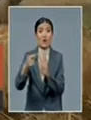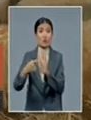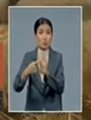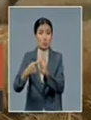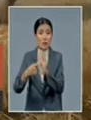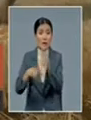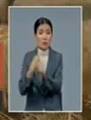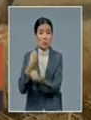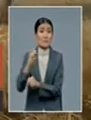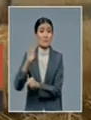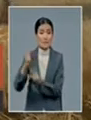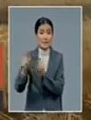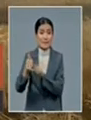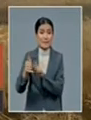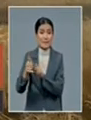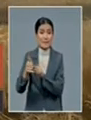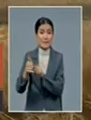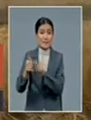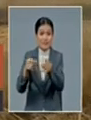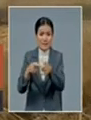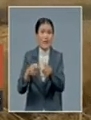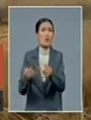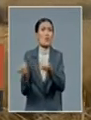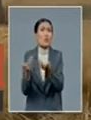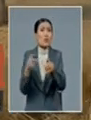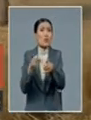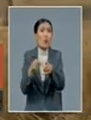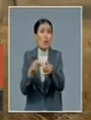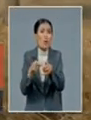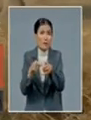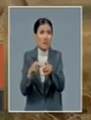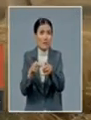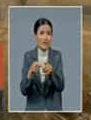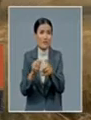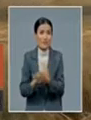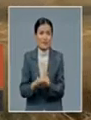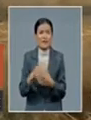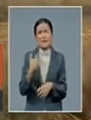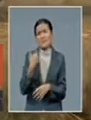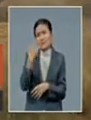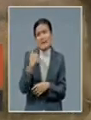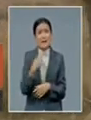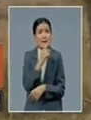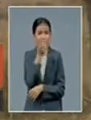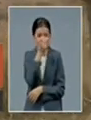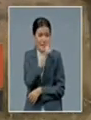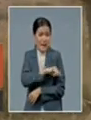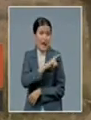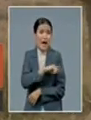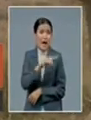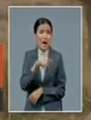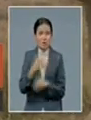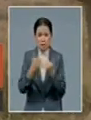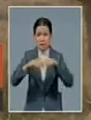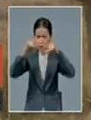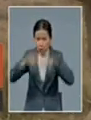ปีฟาตูนี่เป็นลูกของนาจินก็คือเป็นหลานของซูดาน ครับ นะคะสาเหตุหลักๆทำให้แรดขาวเหนือที่มีจำนวนลดลงเนี่ย